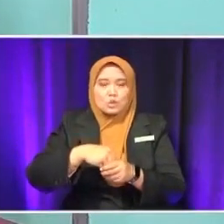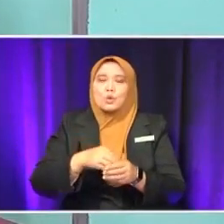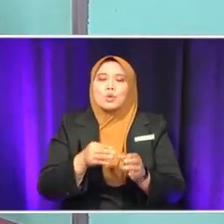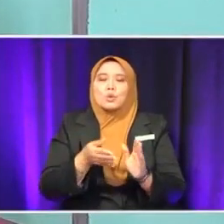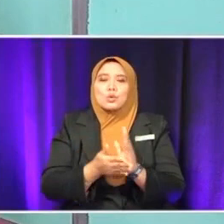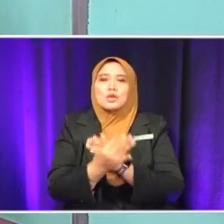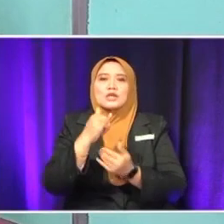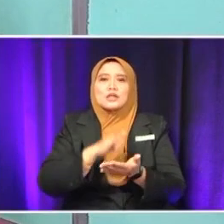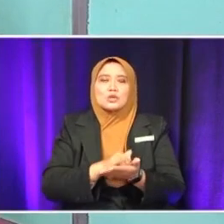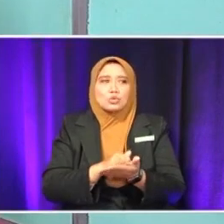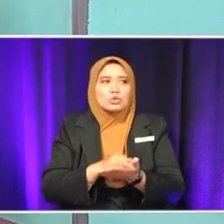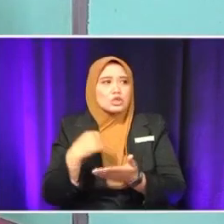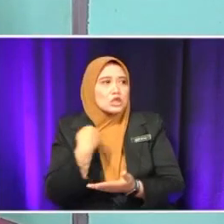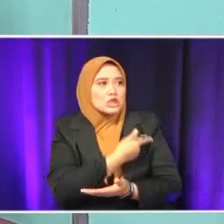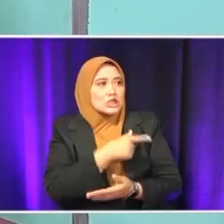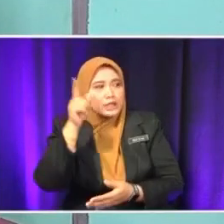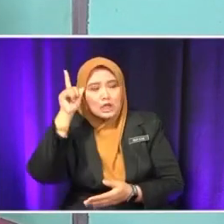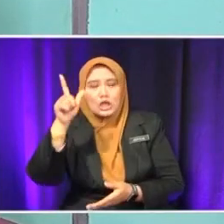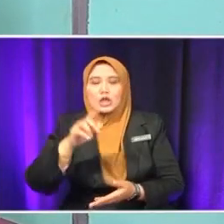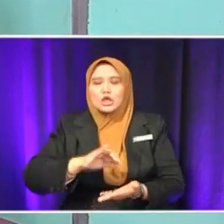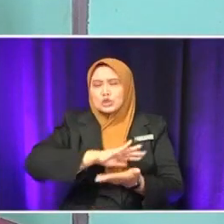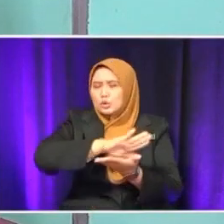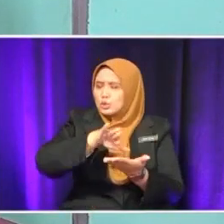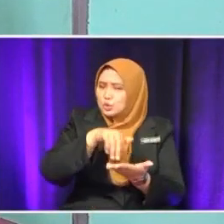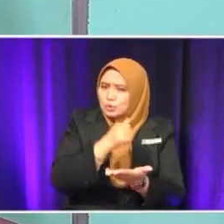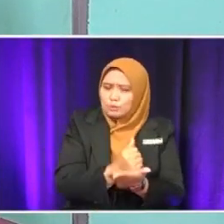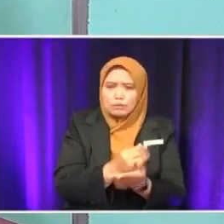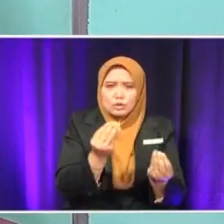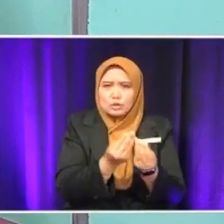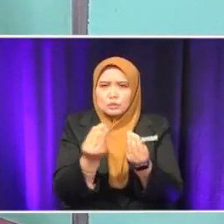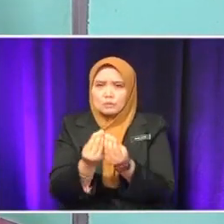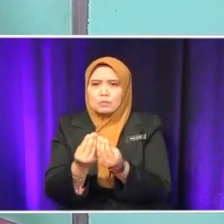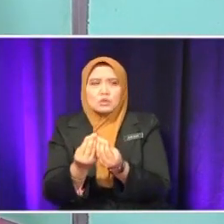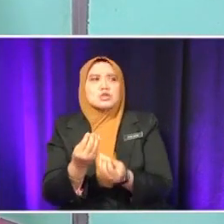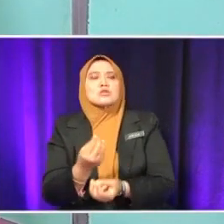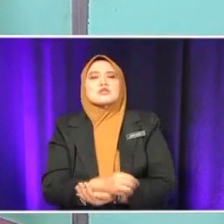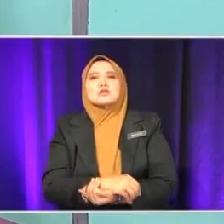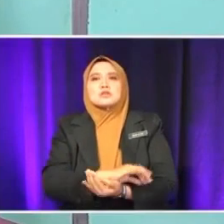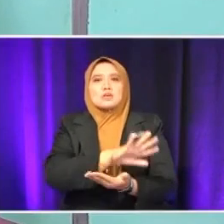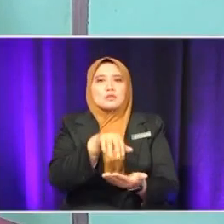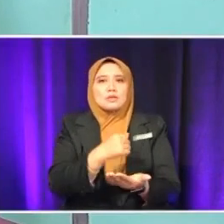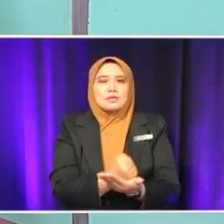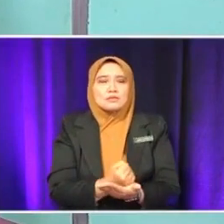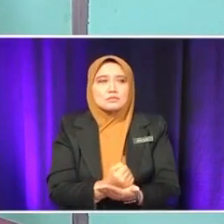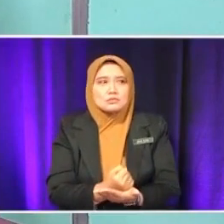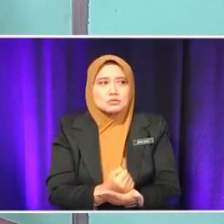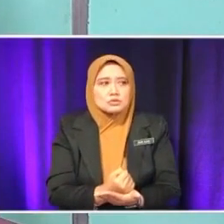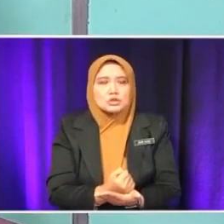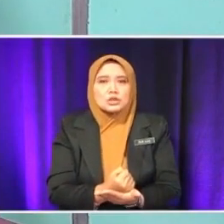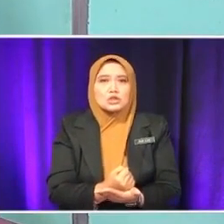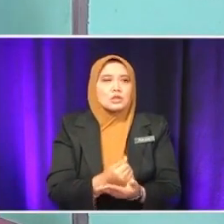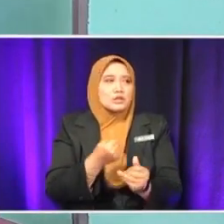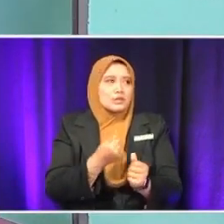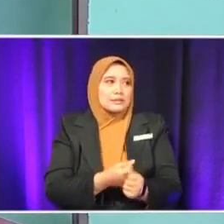darjah ni 2 tambah 0 tambah 0 tambah 2 tambah 2 tambah 1 tambah 0 tambah 1. Jumlah darjah pada setiap bucu